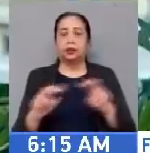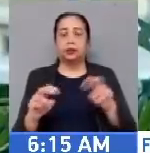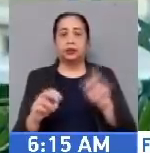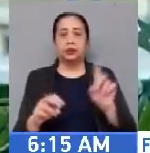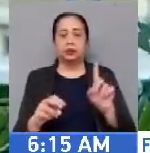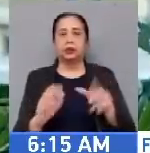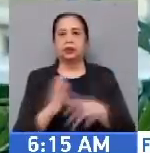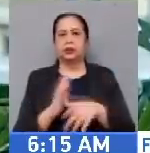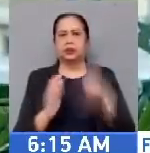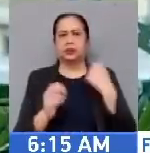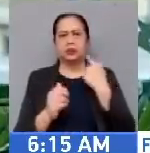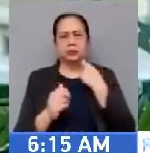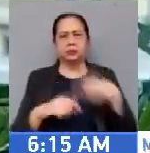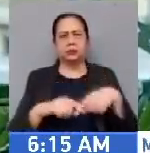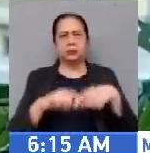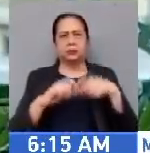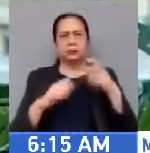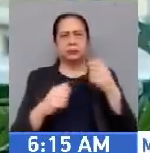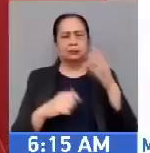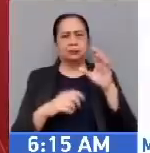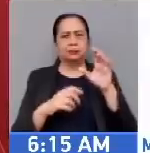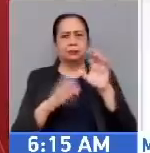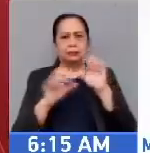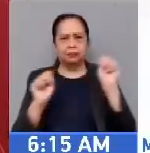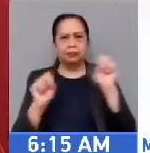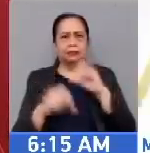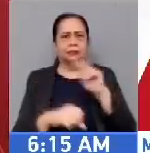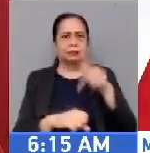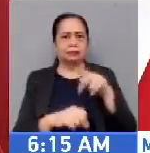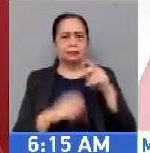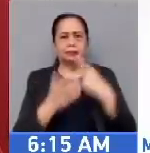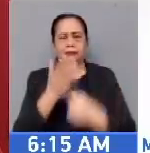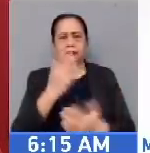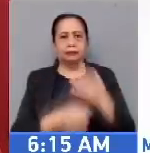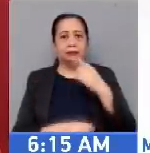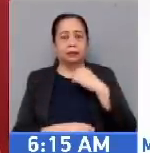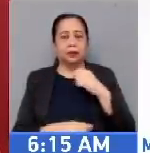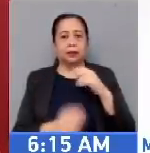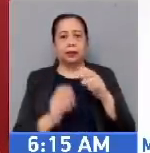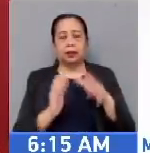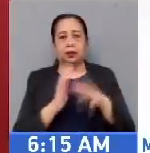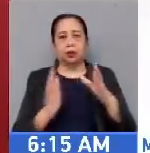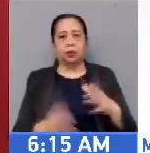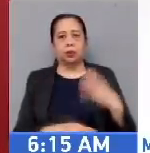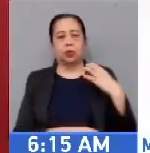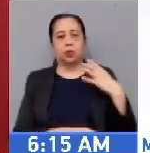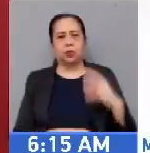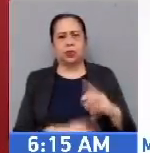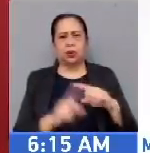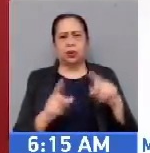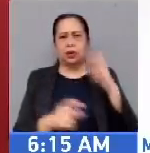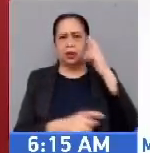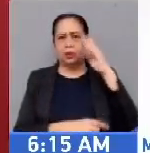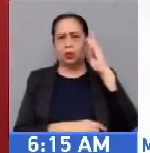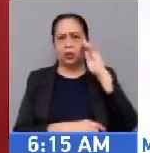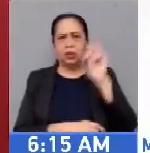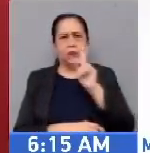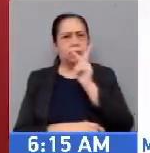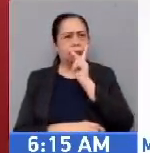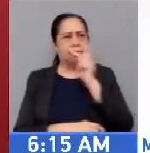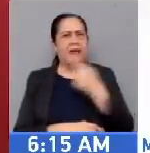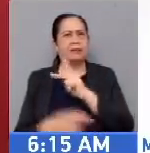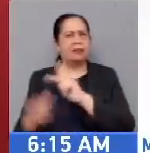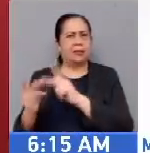presidential at vice presidential debates. Ayon kay Commissioner Ray Bulay, inaalam na nila kung ano ang pananagutan ng private partner nila